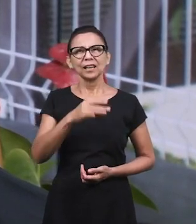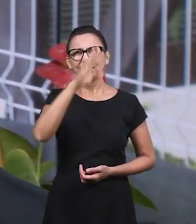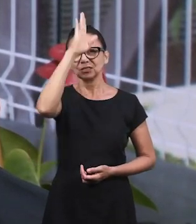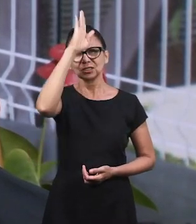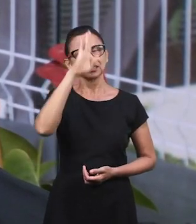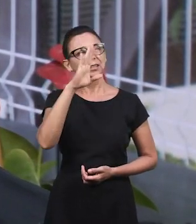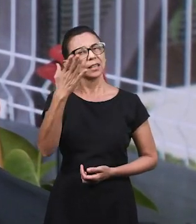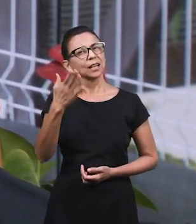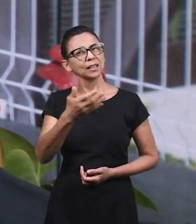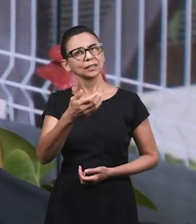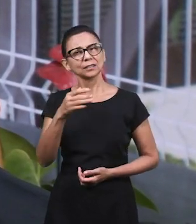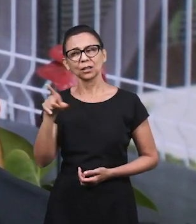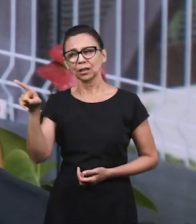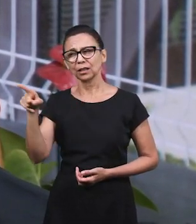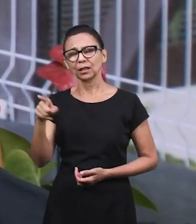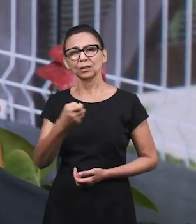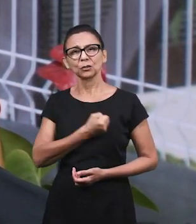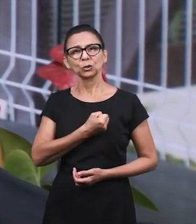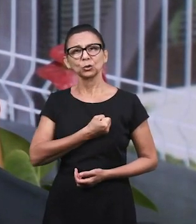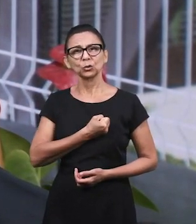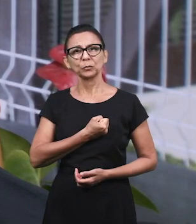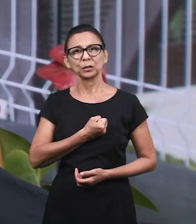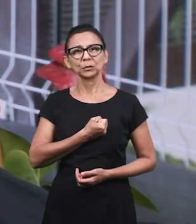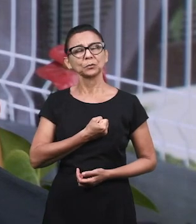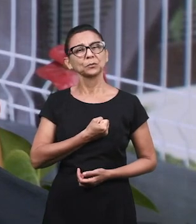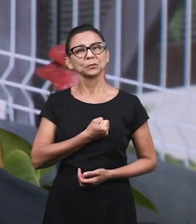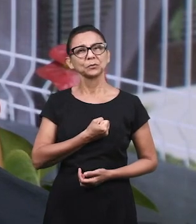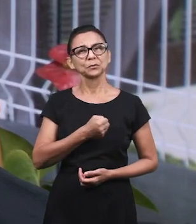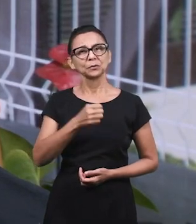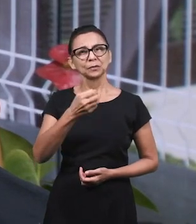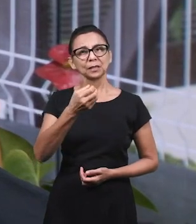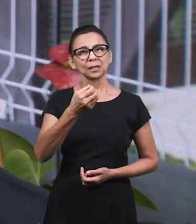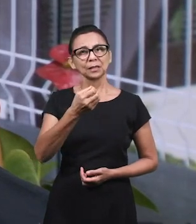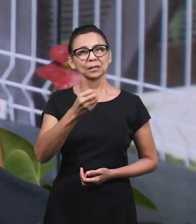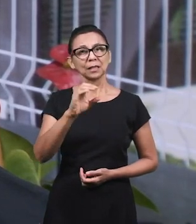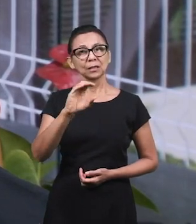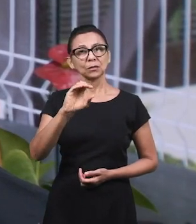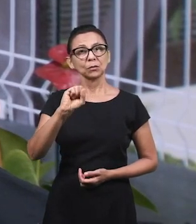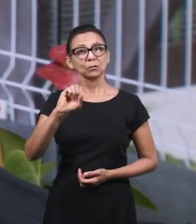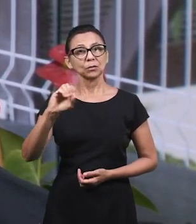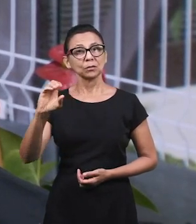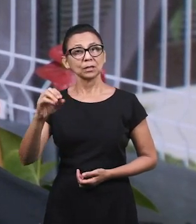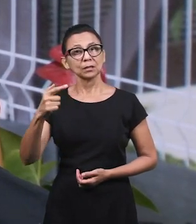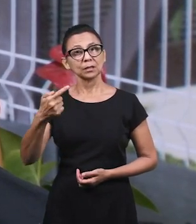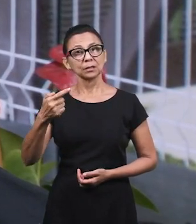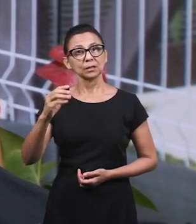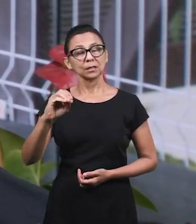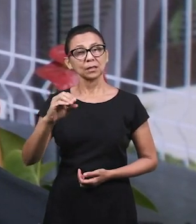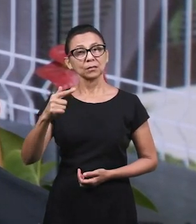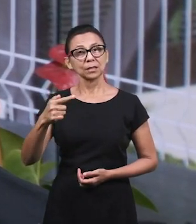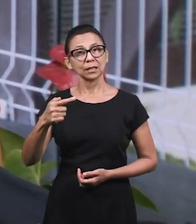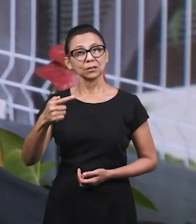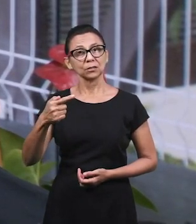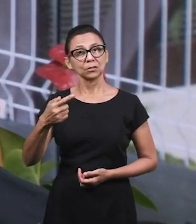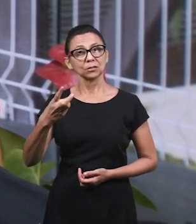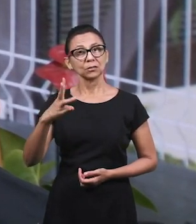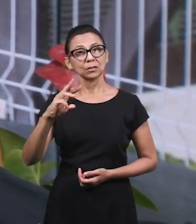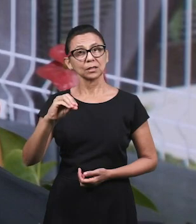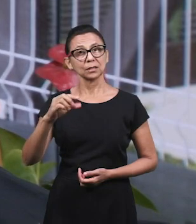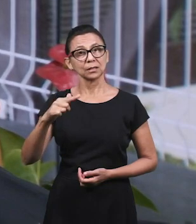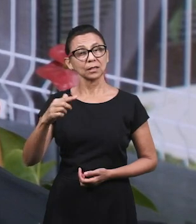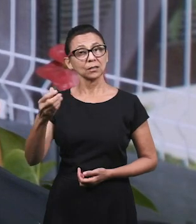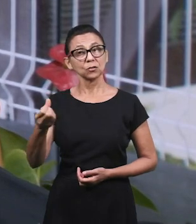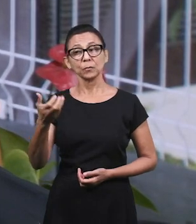n'importe quelle heure de la journée ou de la nuit pour ce numéro 0800 70 73 076. C'est un